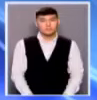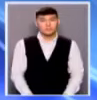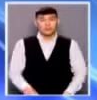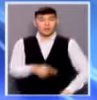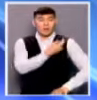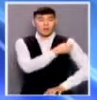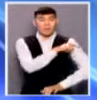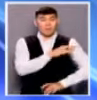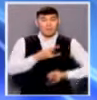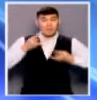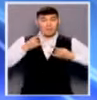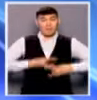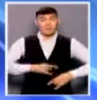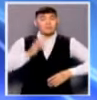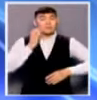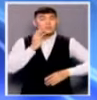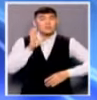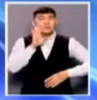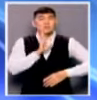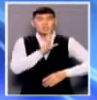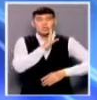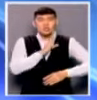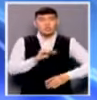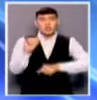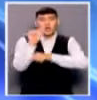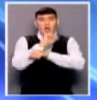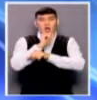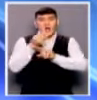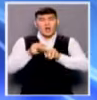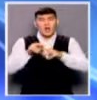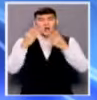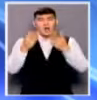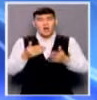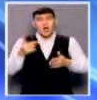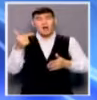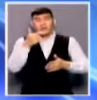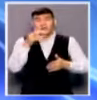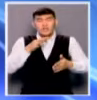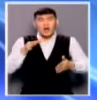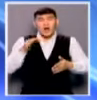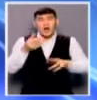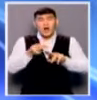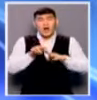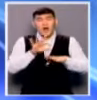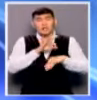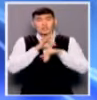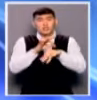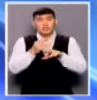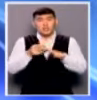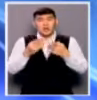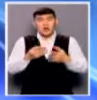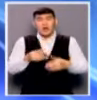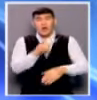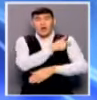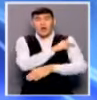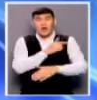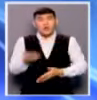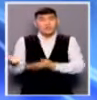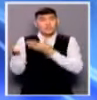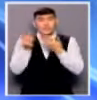Фельдшер принял роды у беременной в машине скорой помощи. В городе Атырау беременная женщина вызвала бригаду скорой помощи